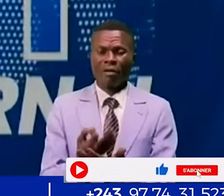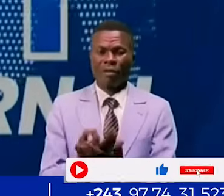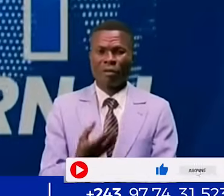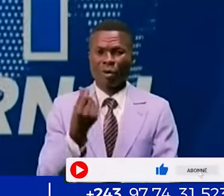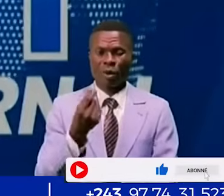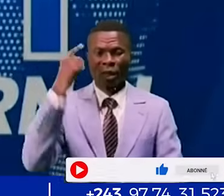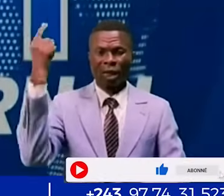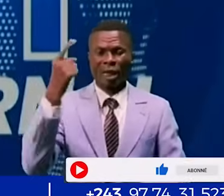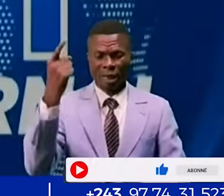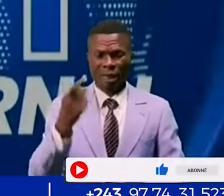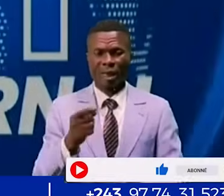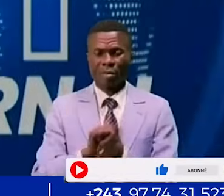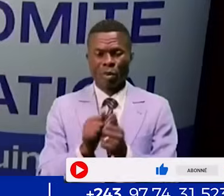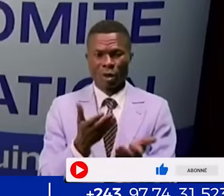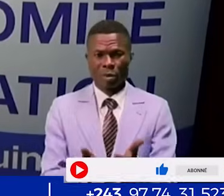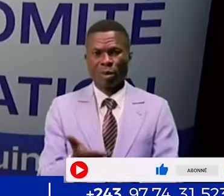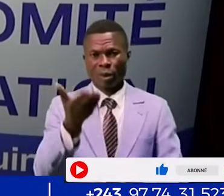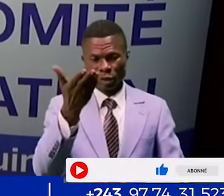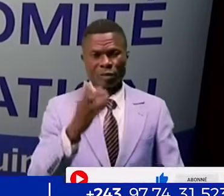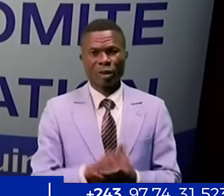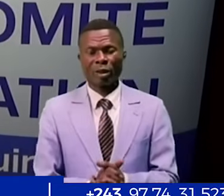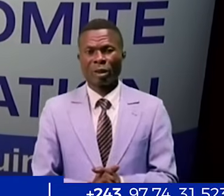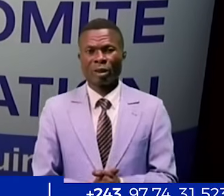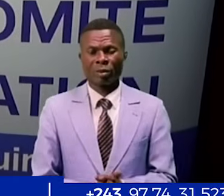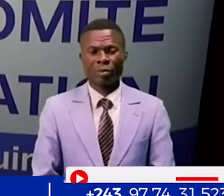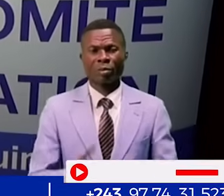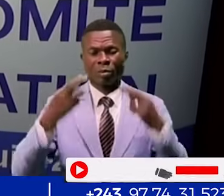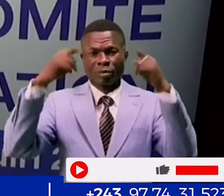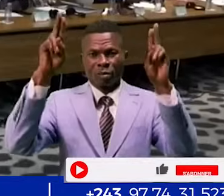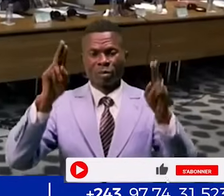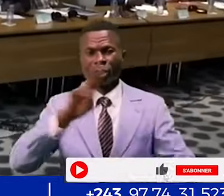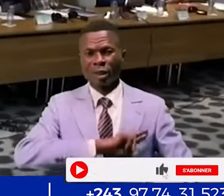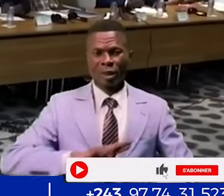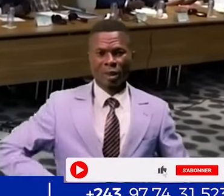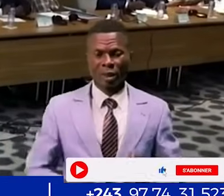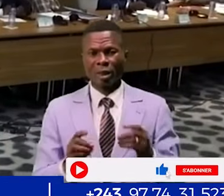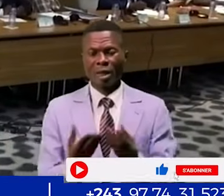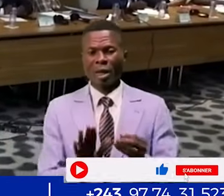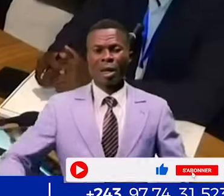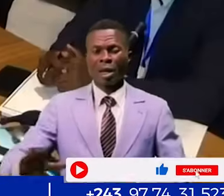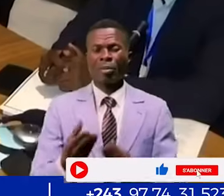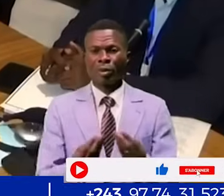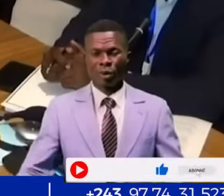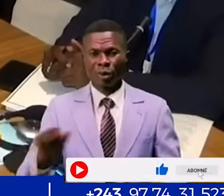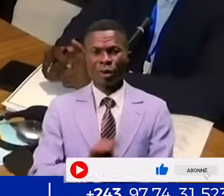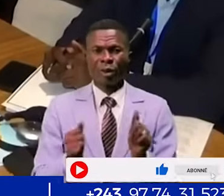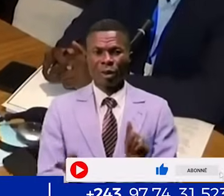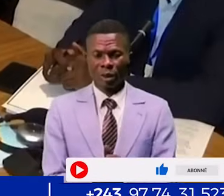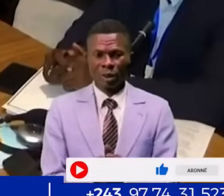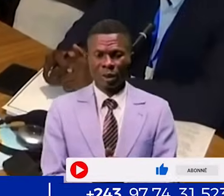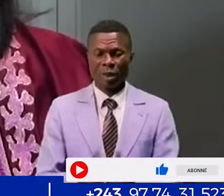centre. Reportage Rick Nzuzi. Paris gagné pour la RDC, pays solution en ce qui concerne